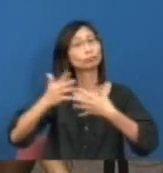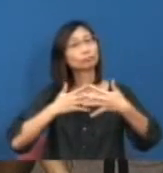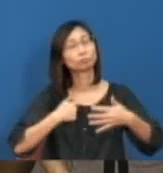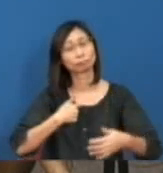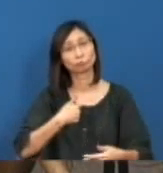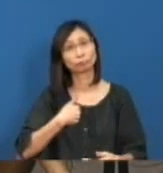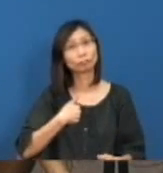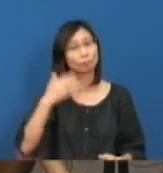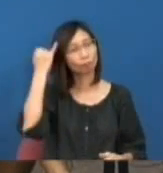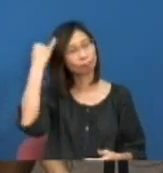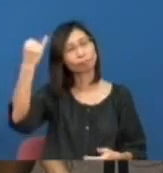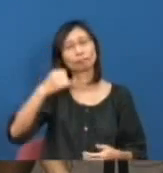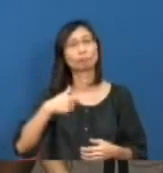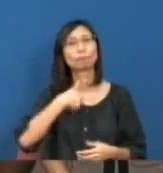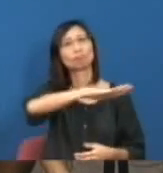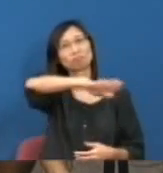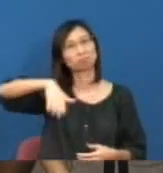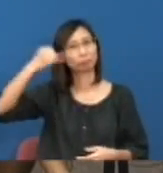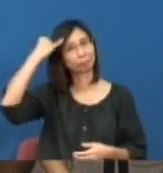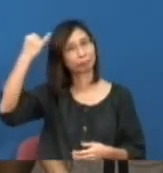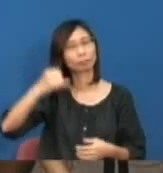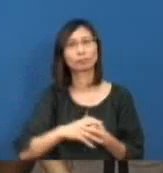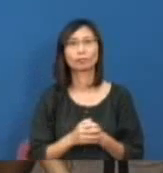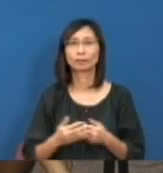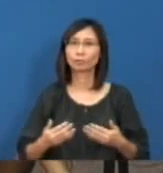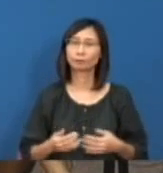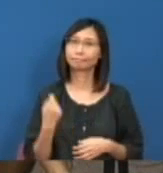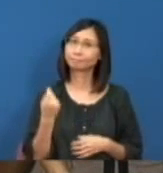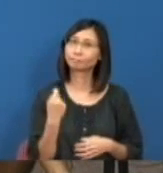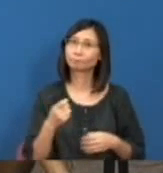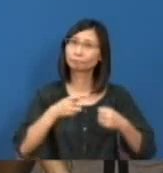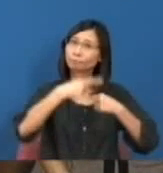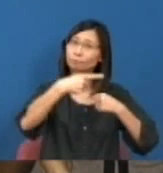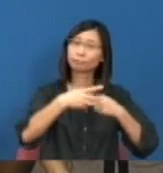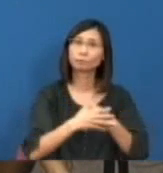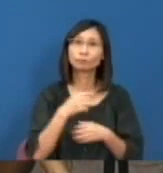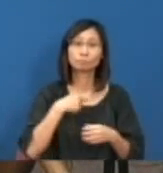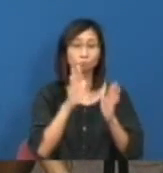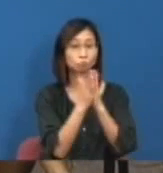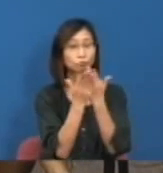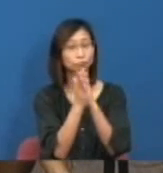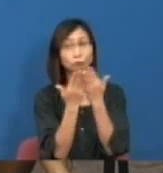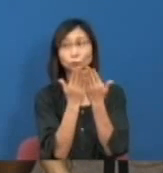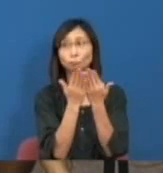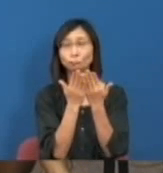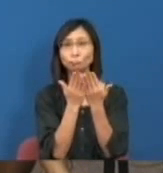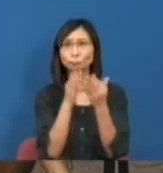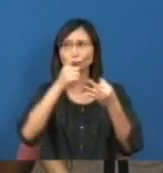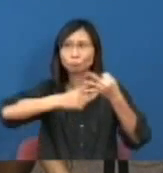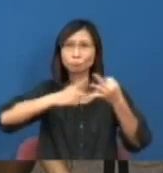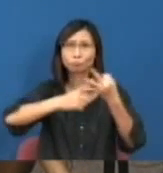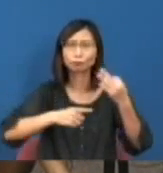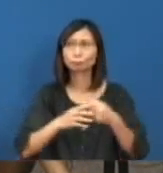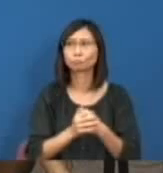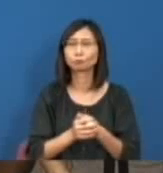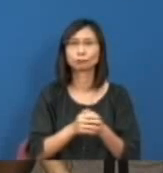嘅啦。而家要由佢哋出嚟嗱，好簡單。第一個就係我睇嗰本書就係程佳南